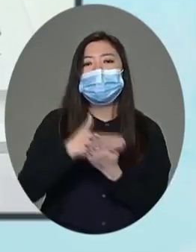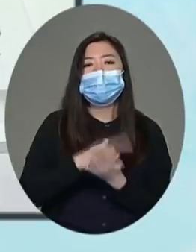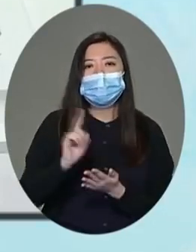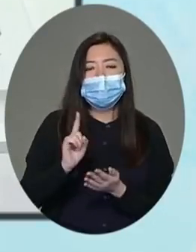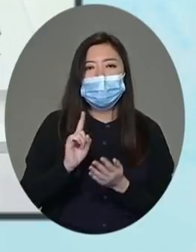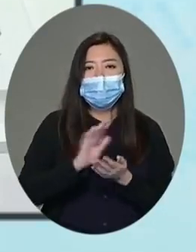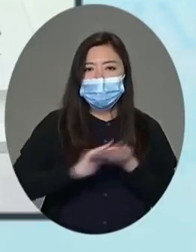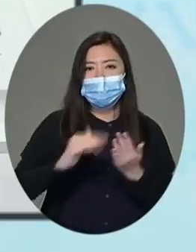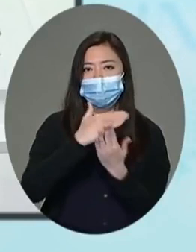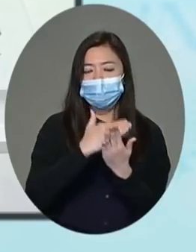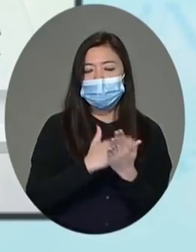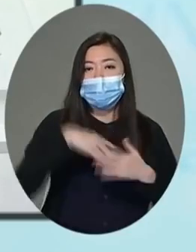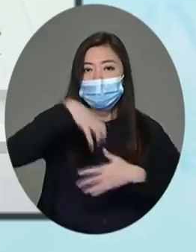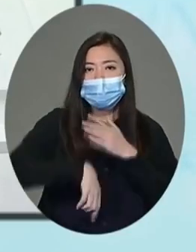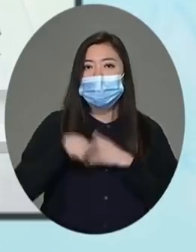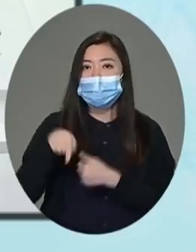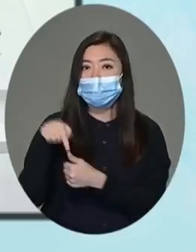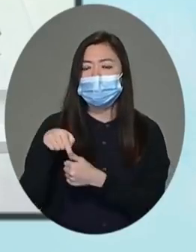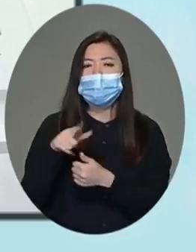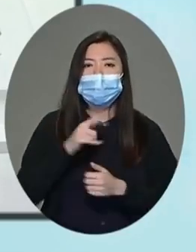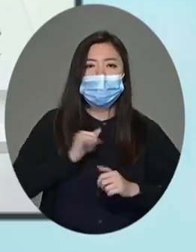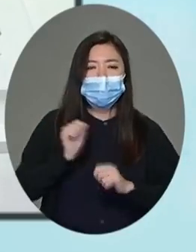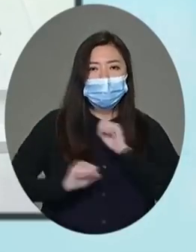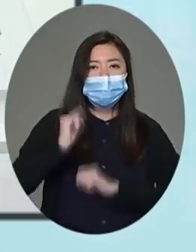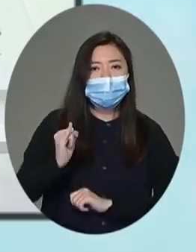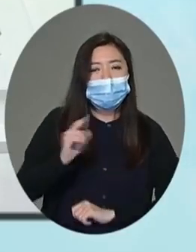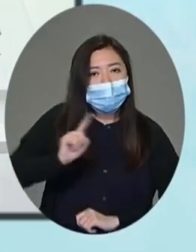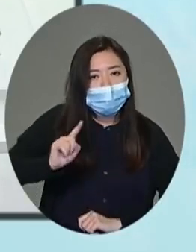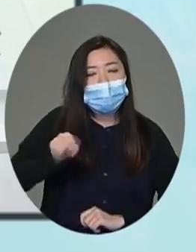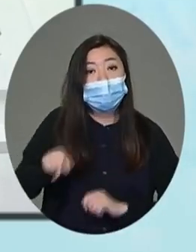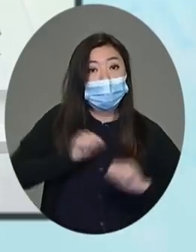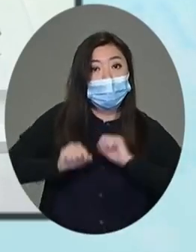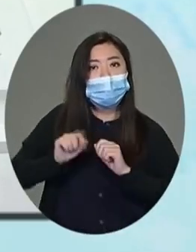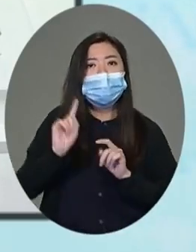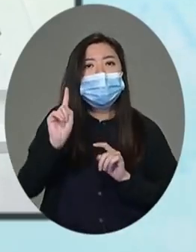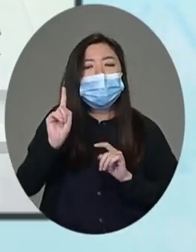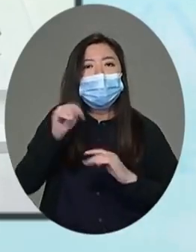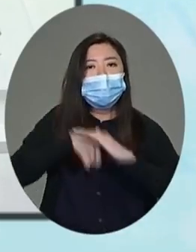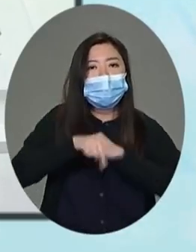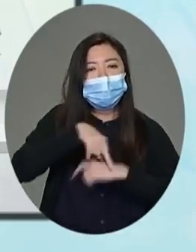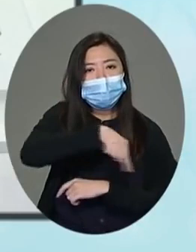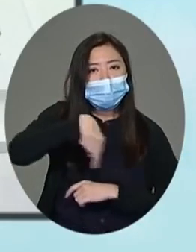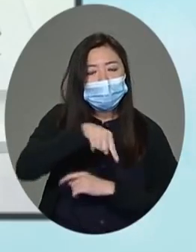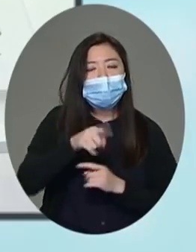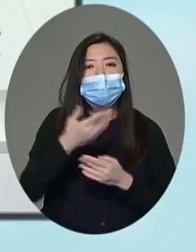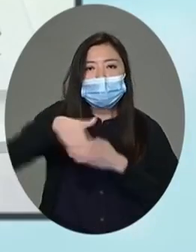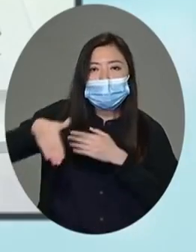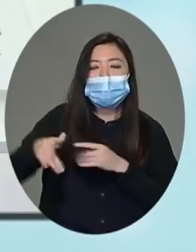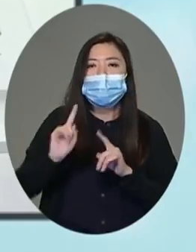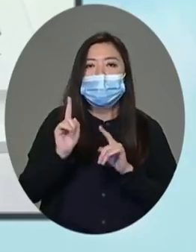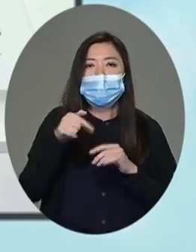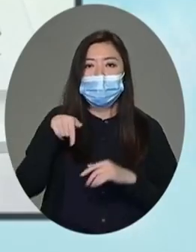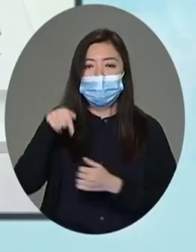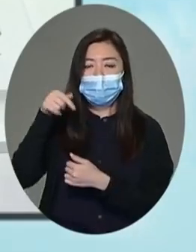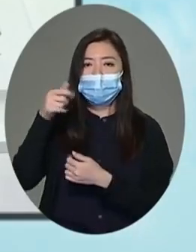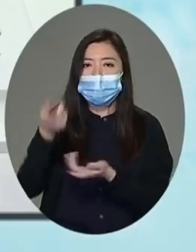要列明被告在案中做出了什么犯罪行为，他的行为怎样构成煽惑他人，以及被告